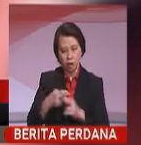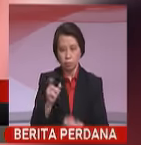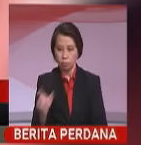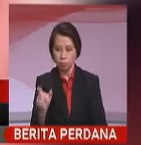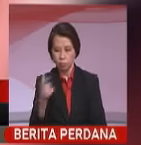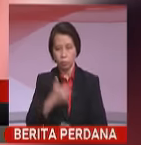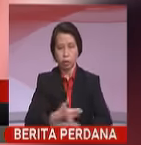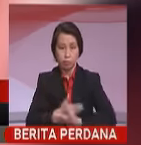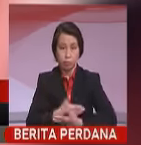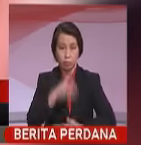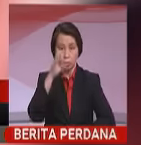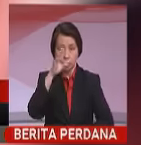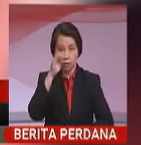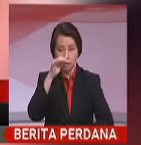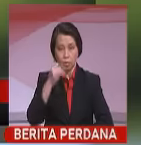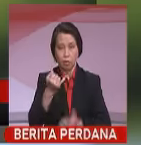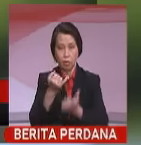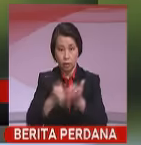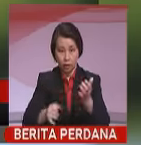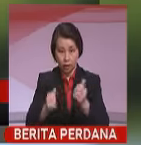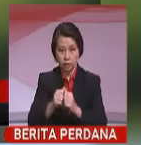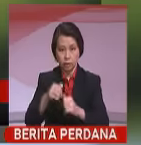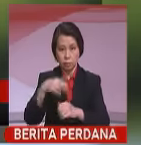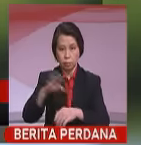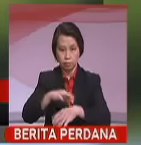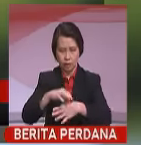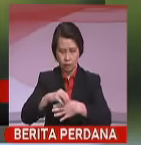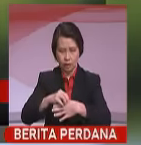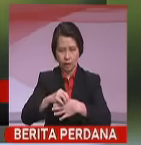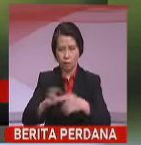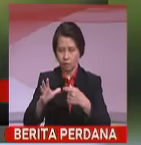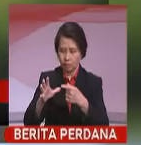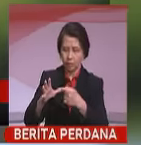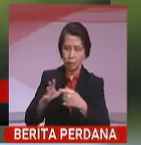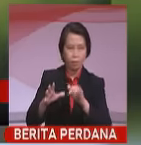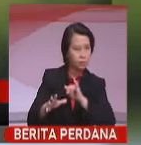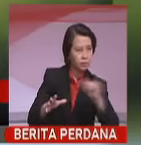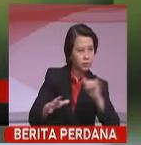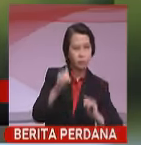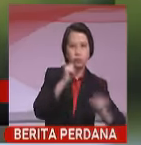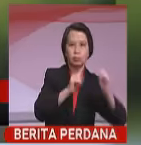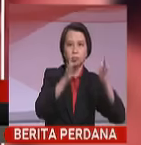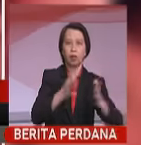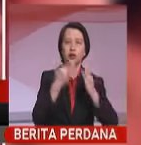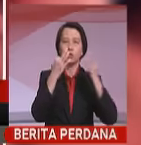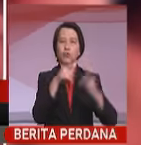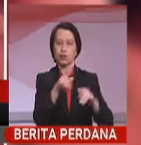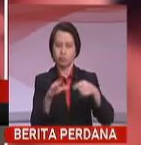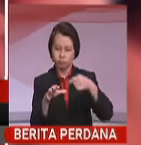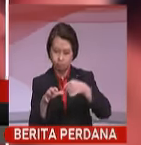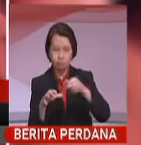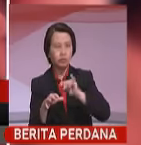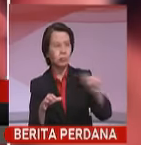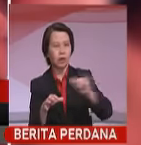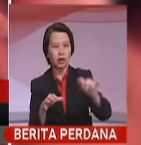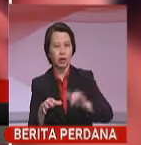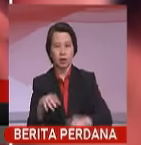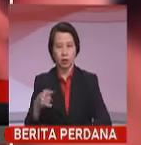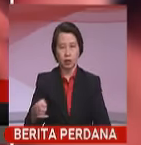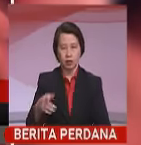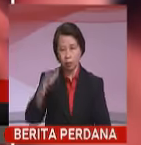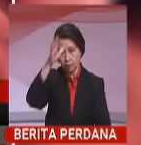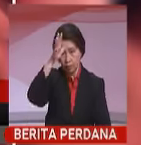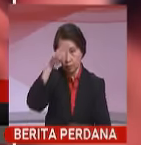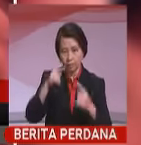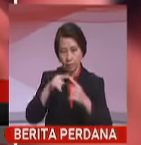bayi lelaki berkenaan dilahirkan dengan lebihan daging di ibu jari sama seperti pelakon popular berkenaan. Dikishash Angom,